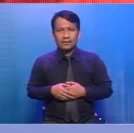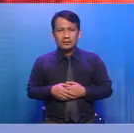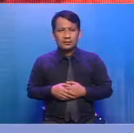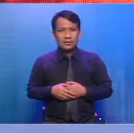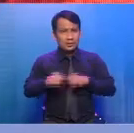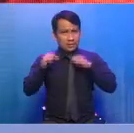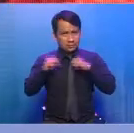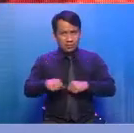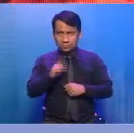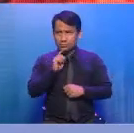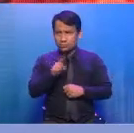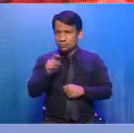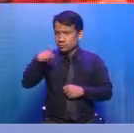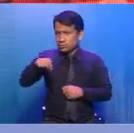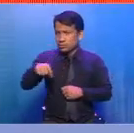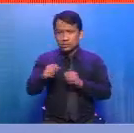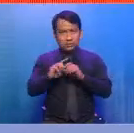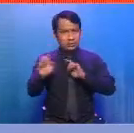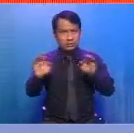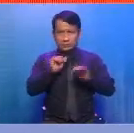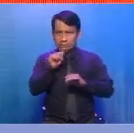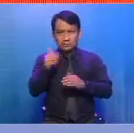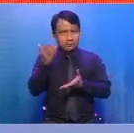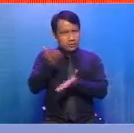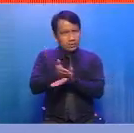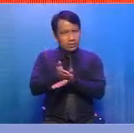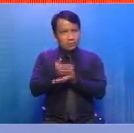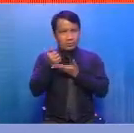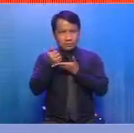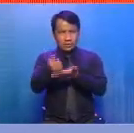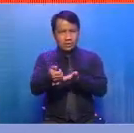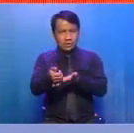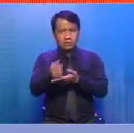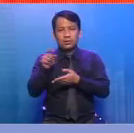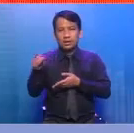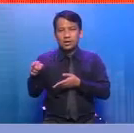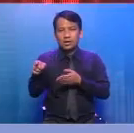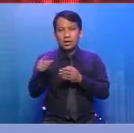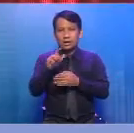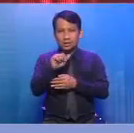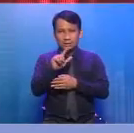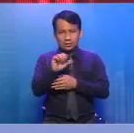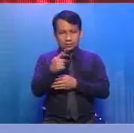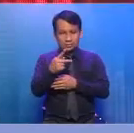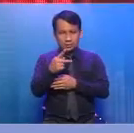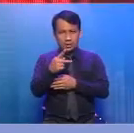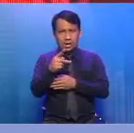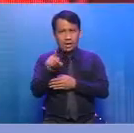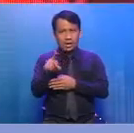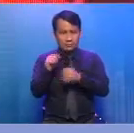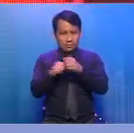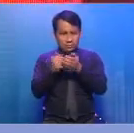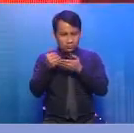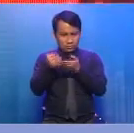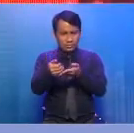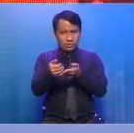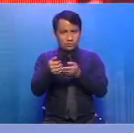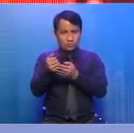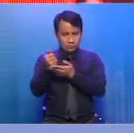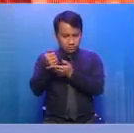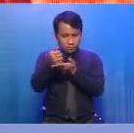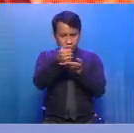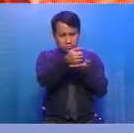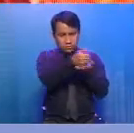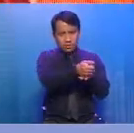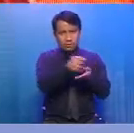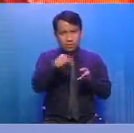hanggat may nangangailangan, hindi po magsasawang tumulong ang Alagang Kapatid Foundation. Kaya patuloy po ang ating relief operation